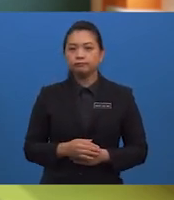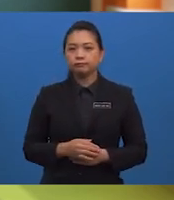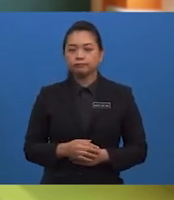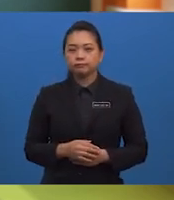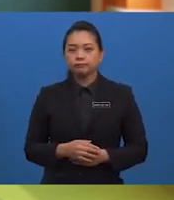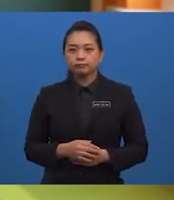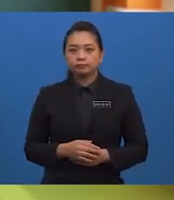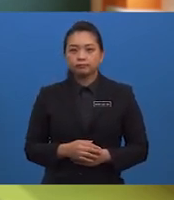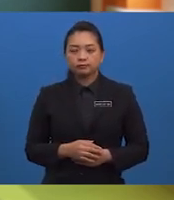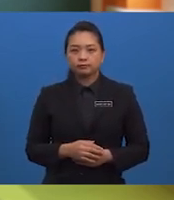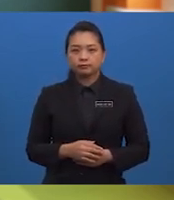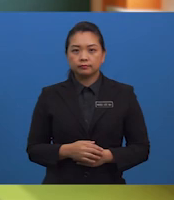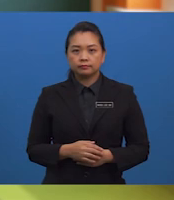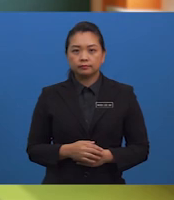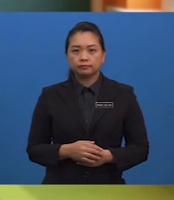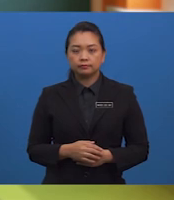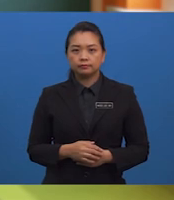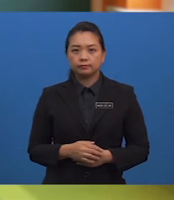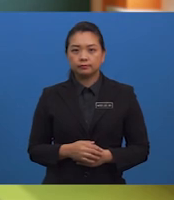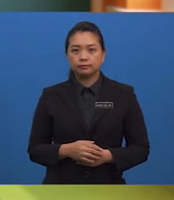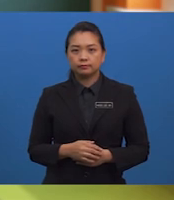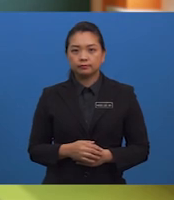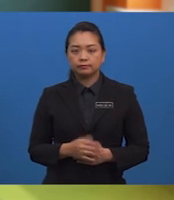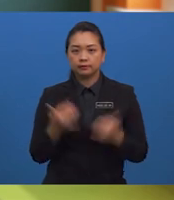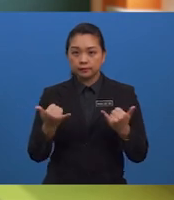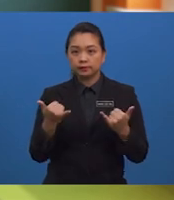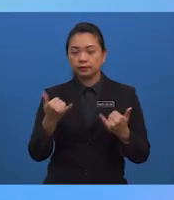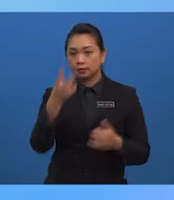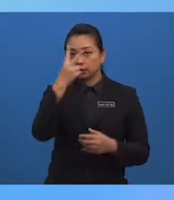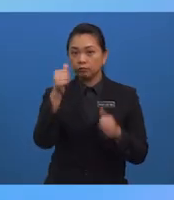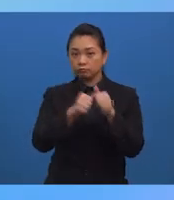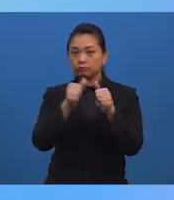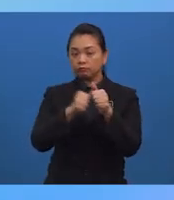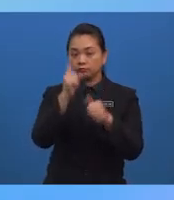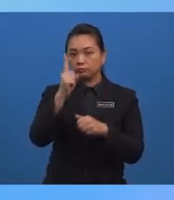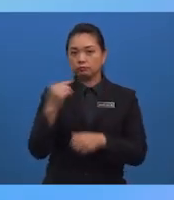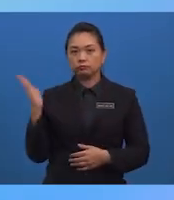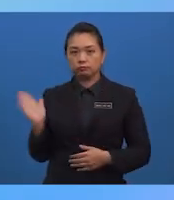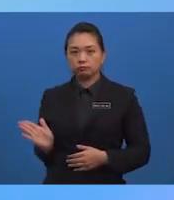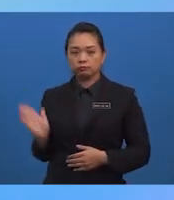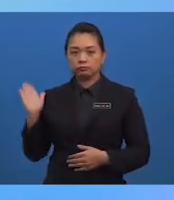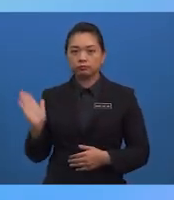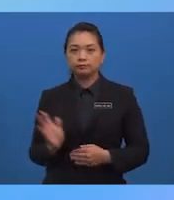elok kita memahami satu demi satu kesan negatif globalisasi ekonomi tersebut.